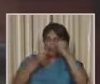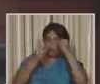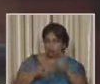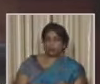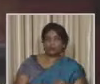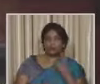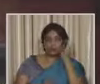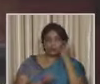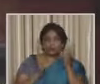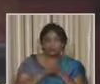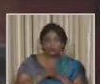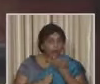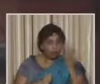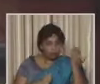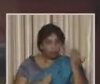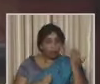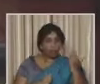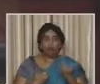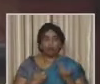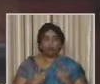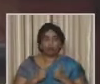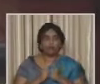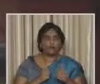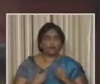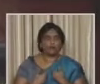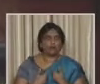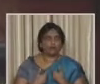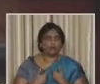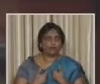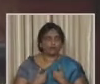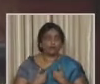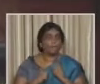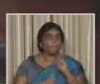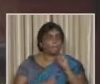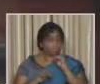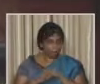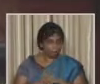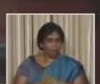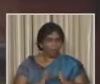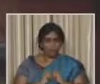உளவுத்துறையால் செயலாற்ற முடியுமானால் நாங்கள் எங்கே இருக்கின்றோம்? இந்த